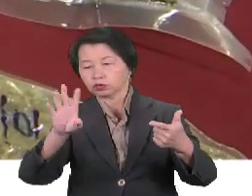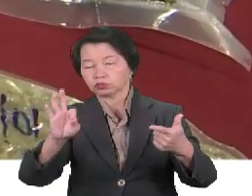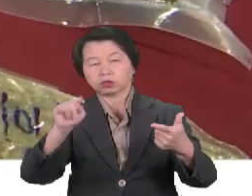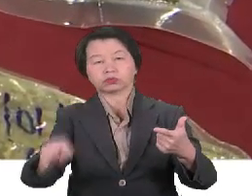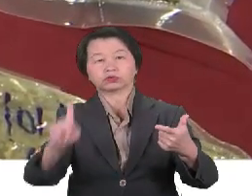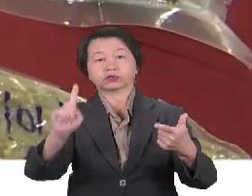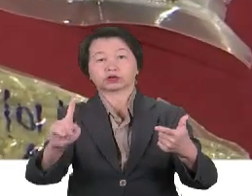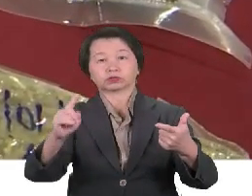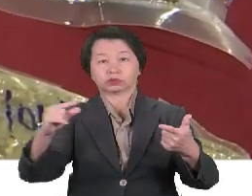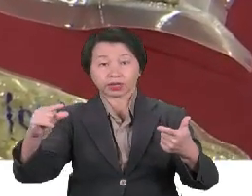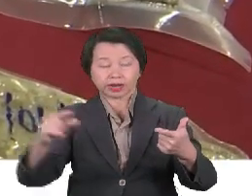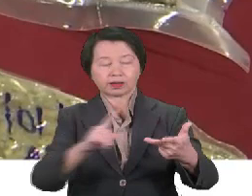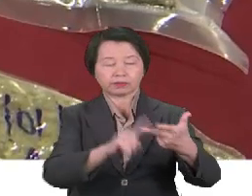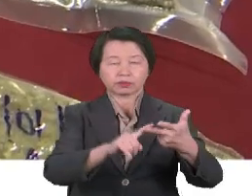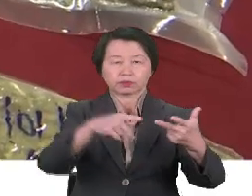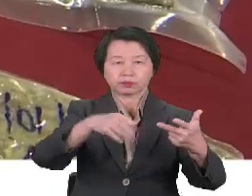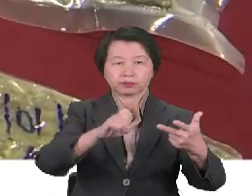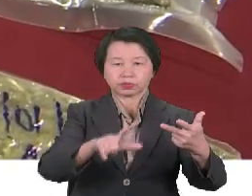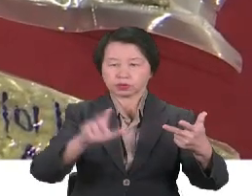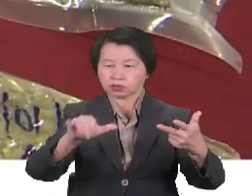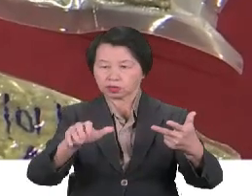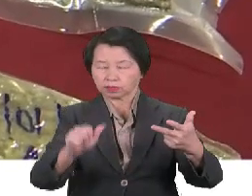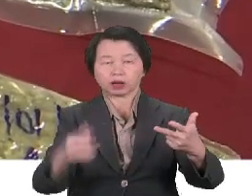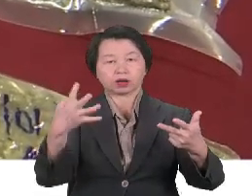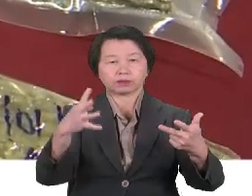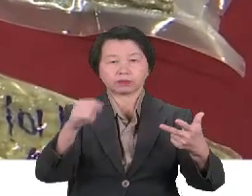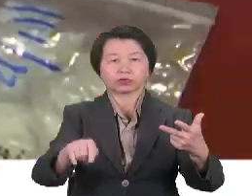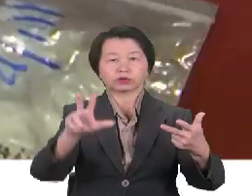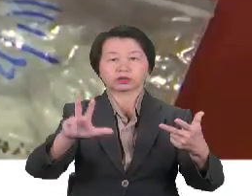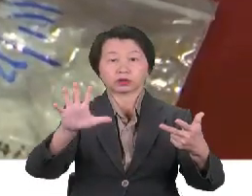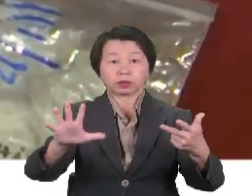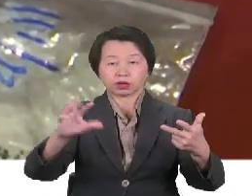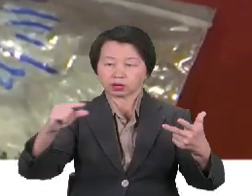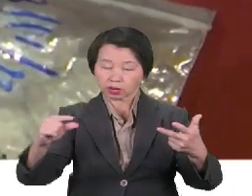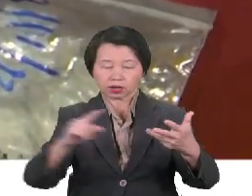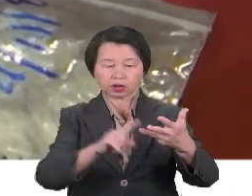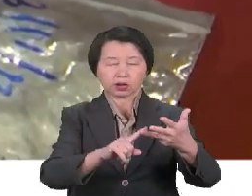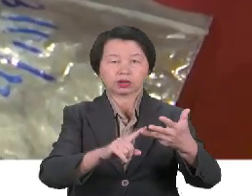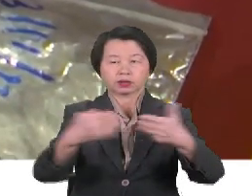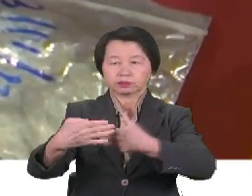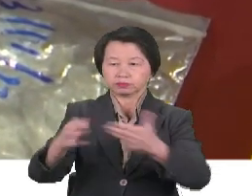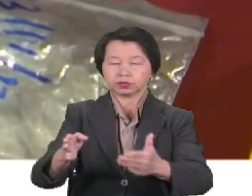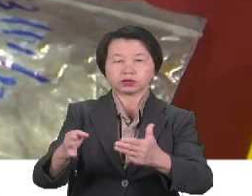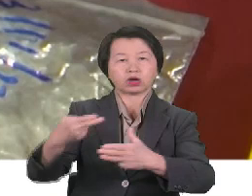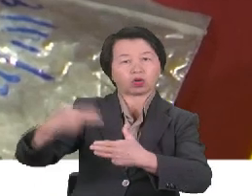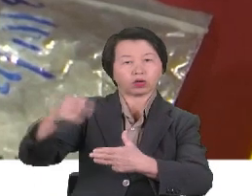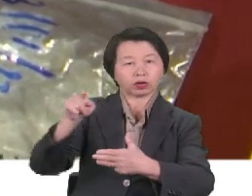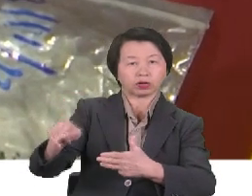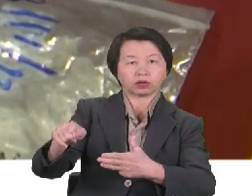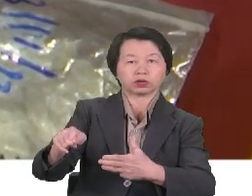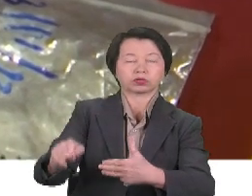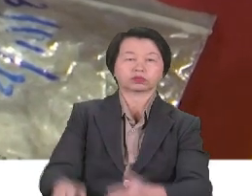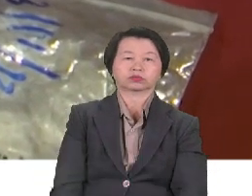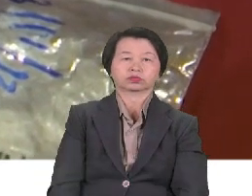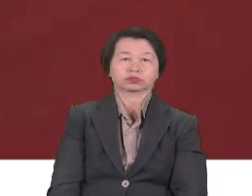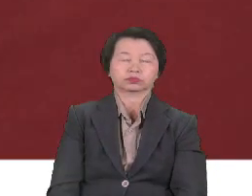279.1 gr dan pil yaba 14.35 GR di bilik sewa mereka di kawasan pancing